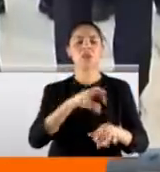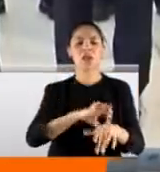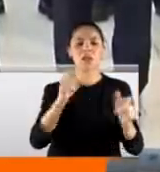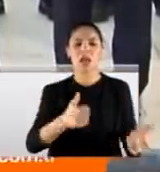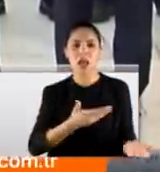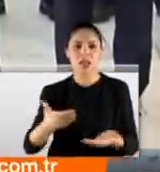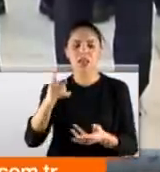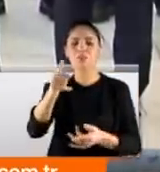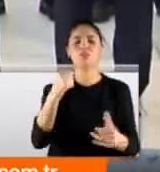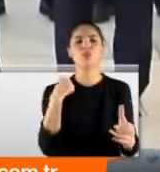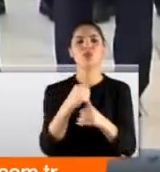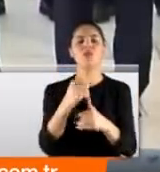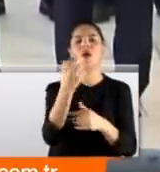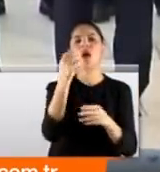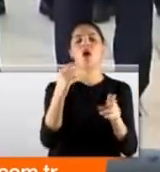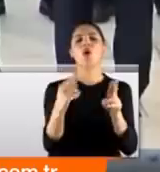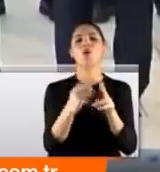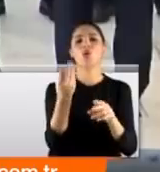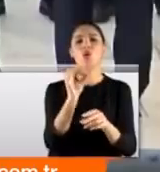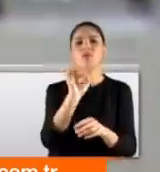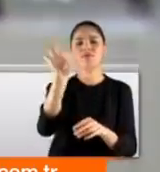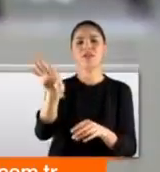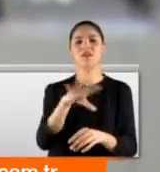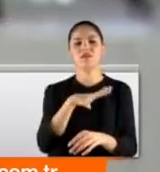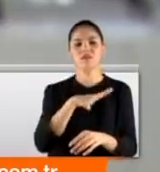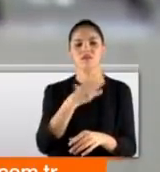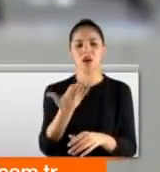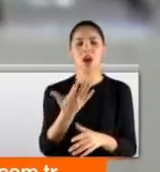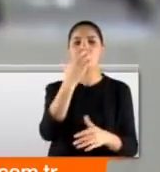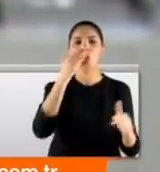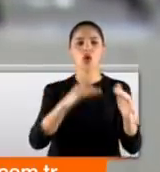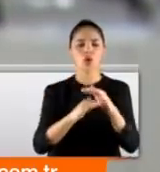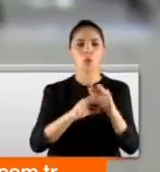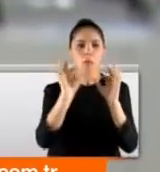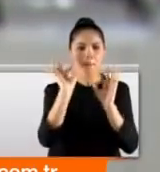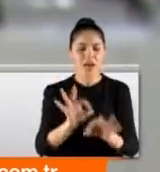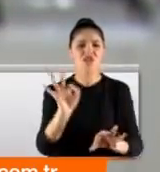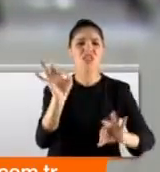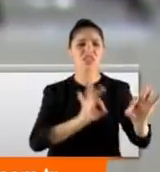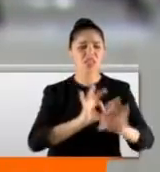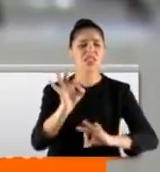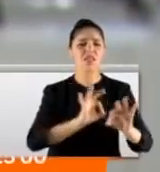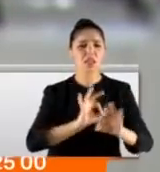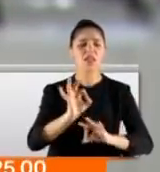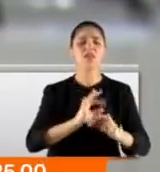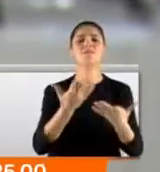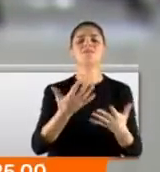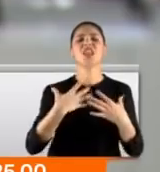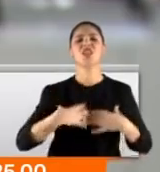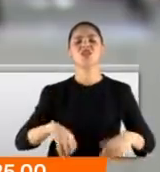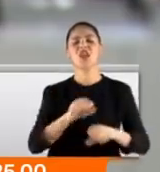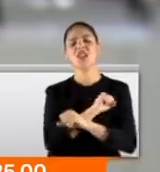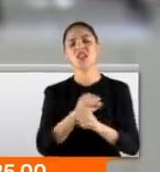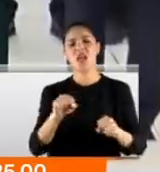Ancak bu defa da koronavirüsün pençesine düştüğünü öğrendi. Hemen yoğun bakıma alındı, tedaviler başladı ama ciğerleri